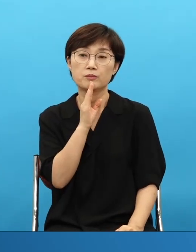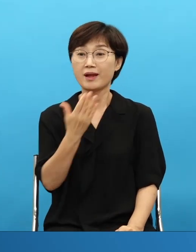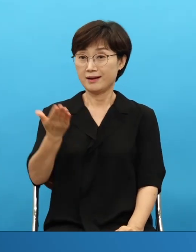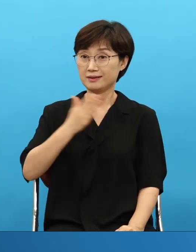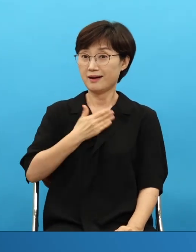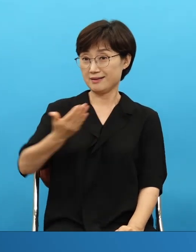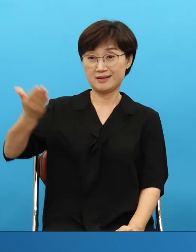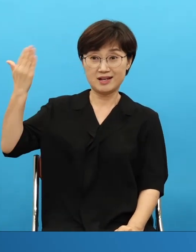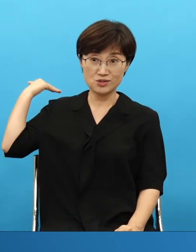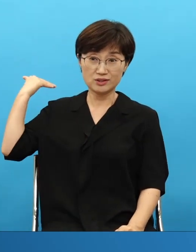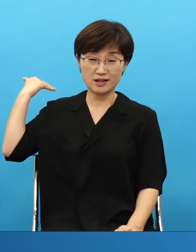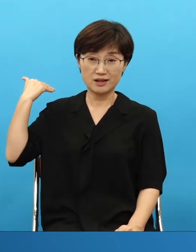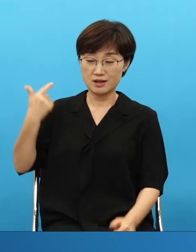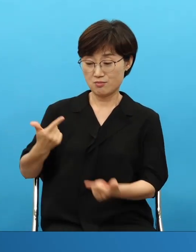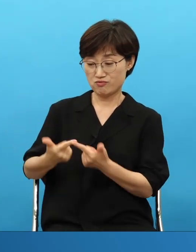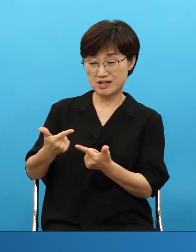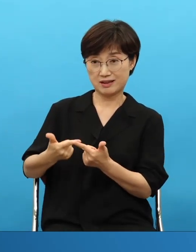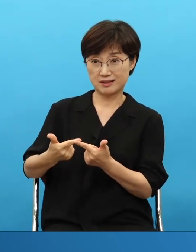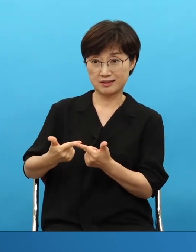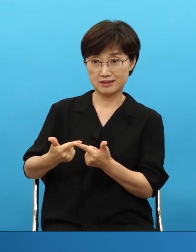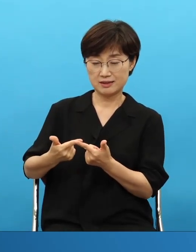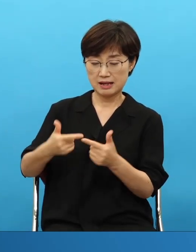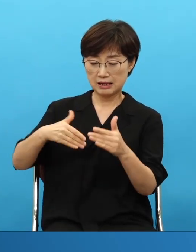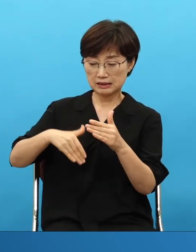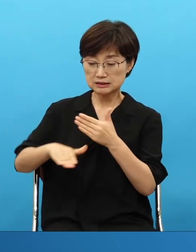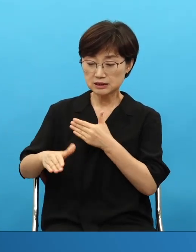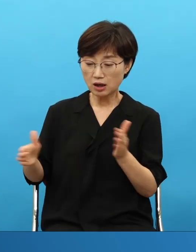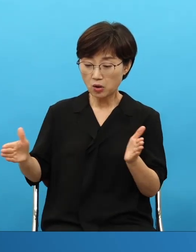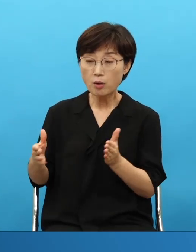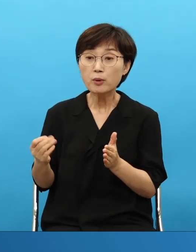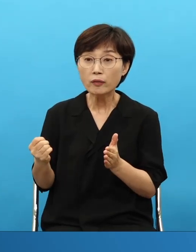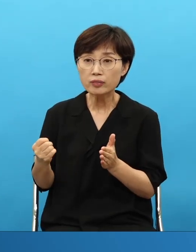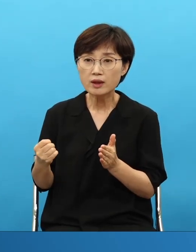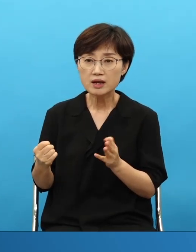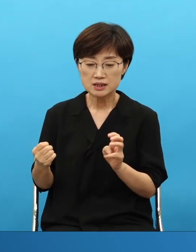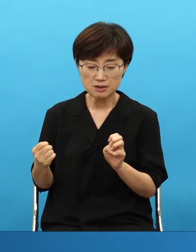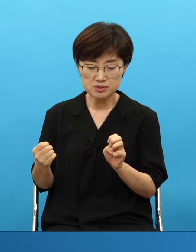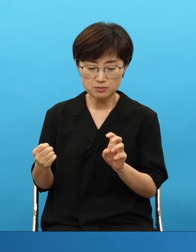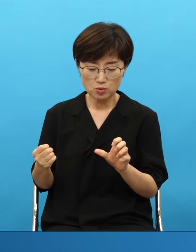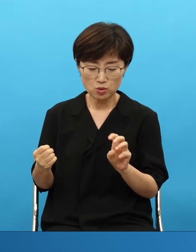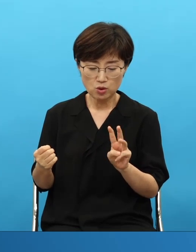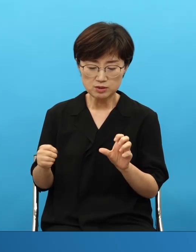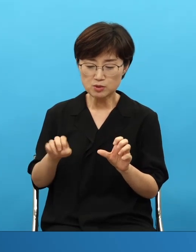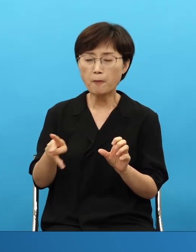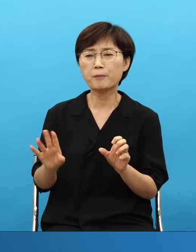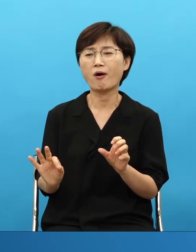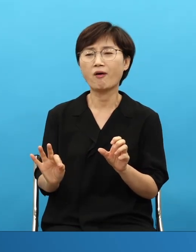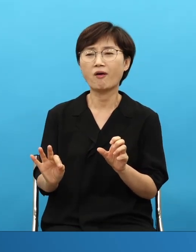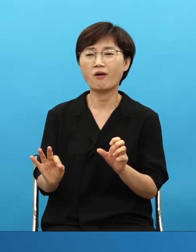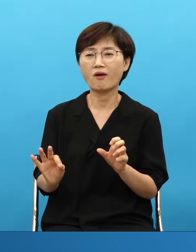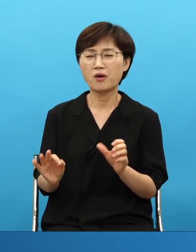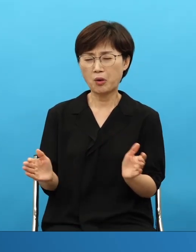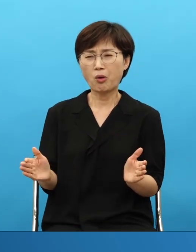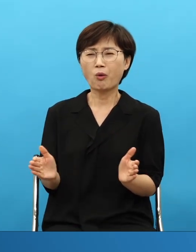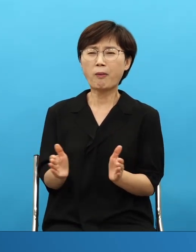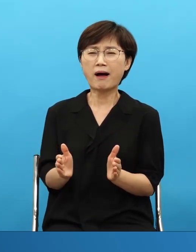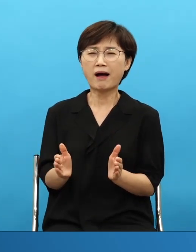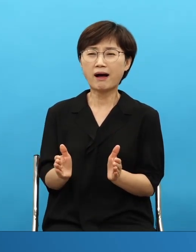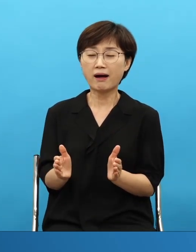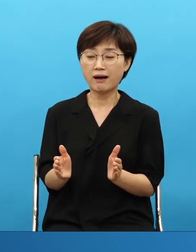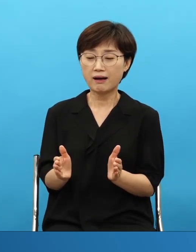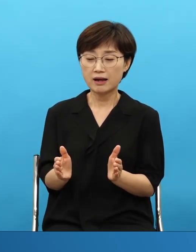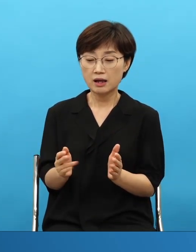이 은혜가 잡고 있는데 양 사방에서 핍박, 거짓말, 중상모라, 나 놀랬습니다